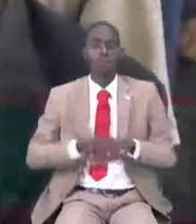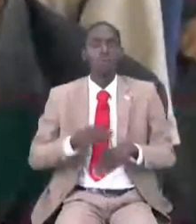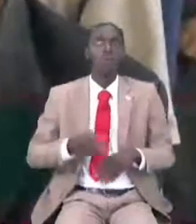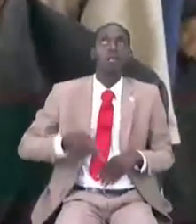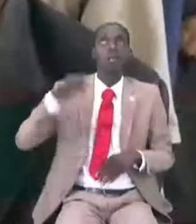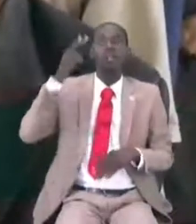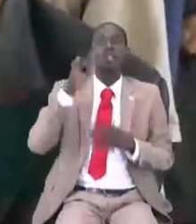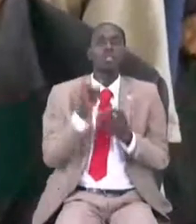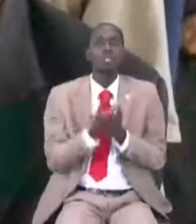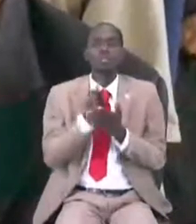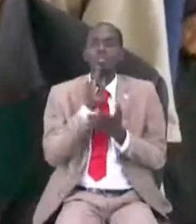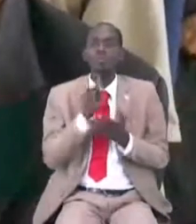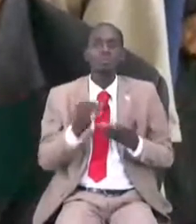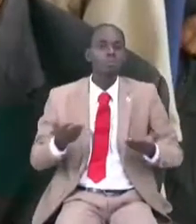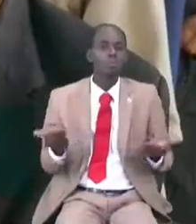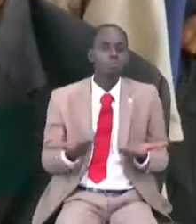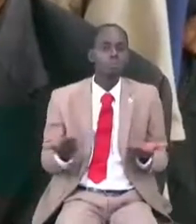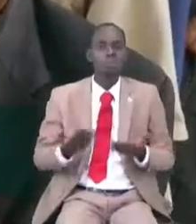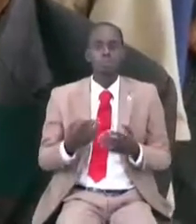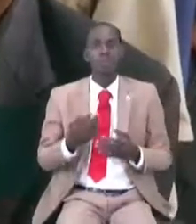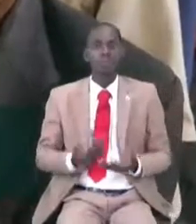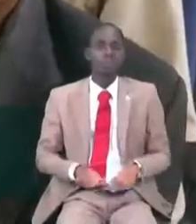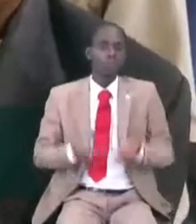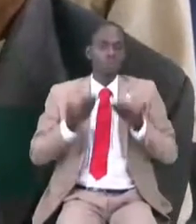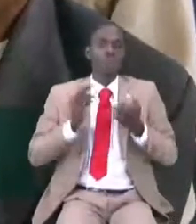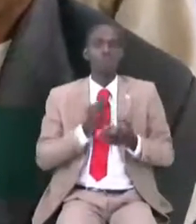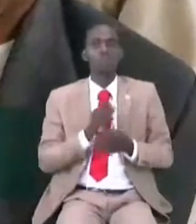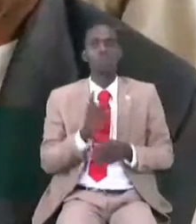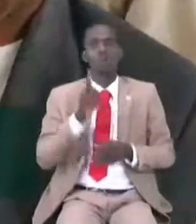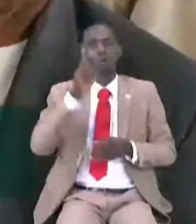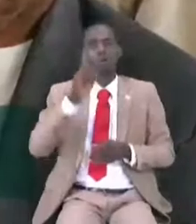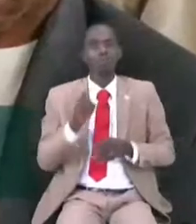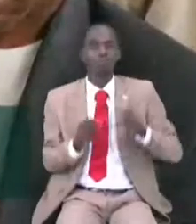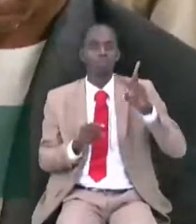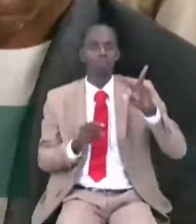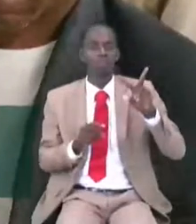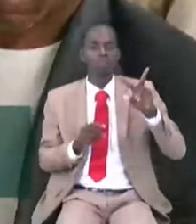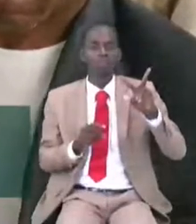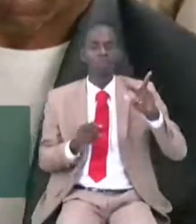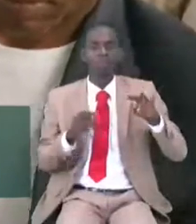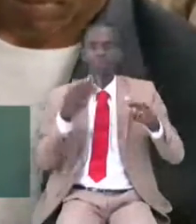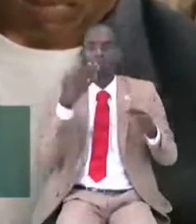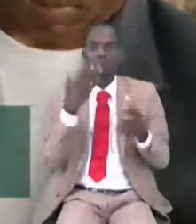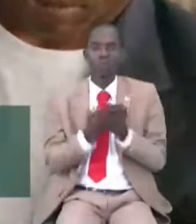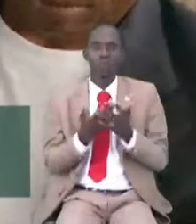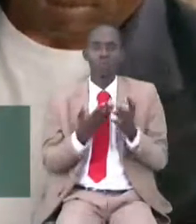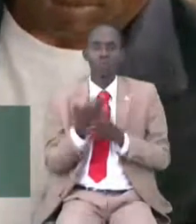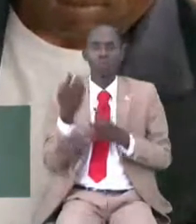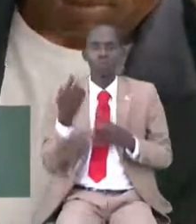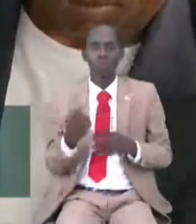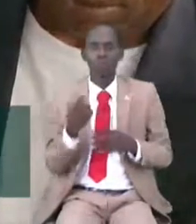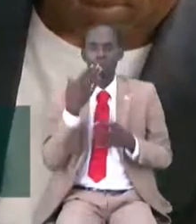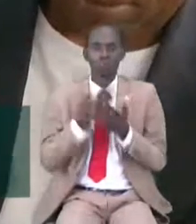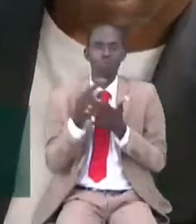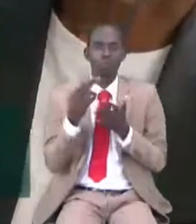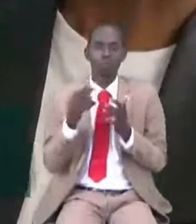Vertueux à travers la vertu de Christ. Vertueux à travers la vertu de Christ. Il savait, lorsqu'il était